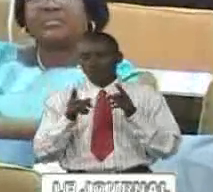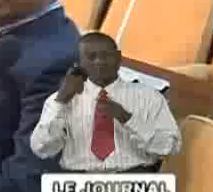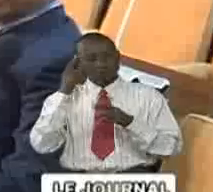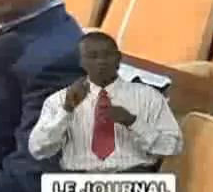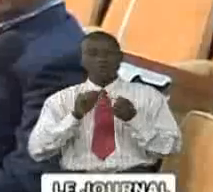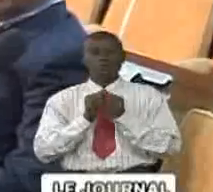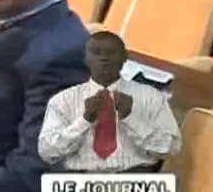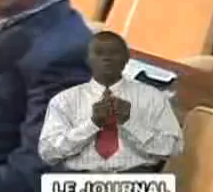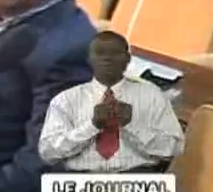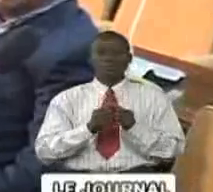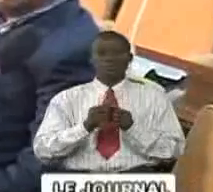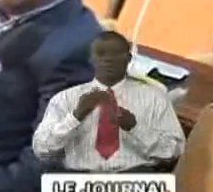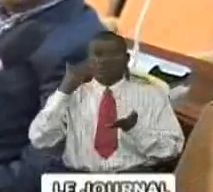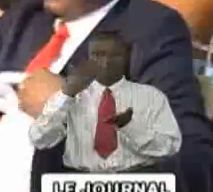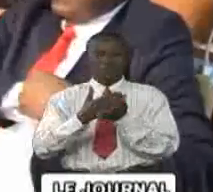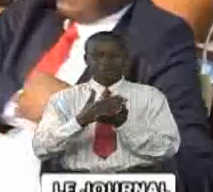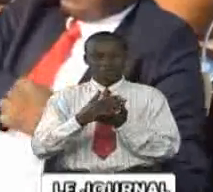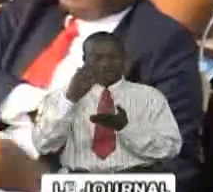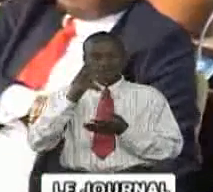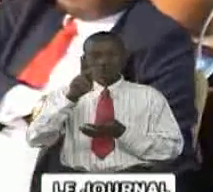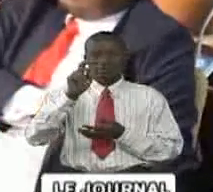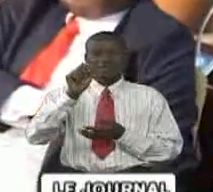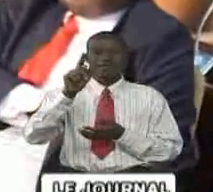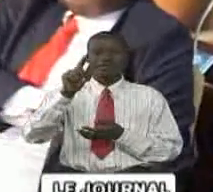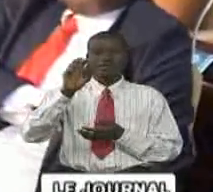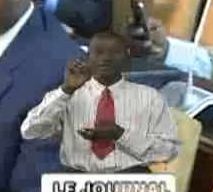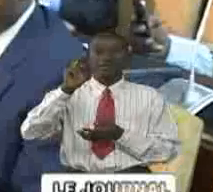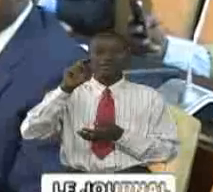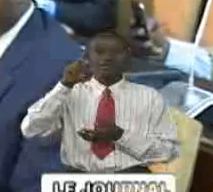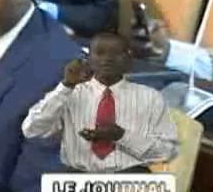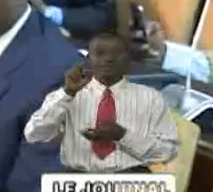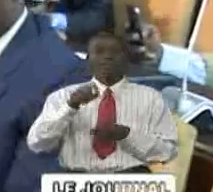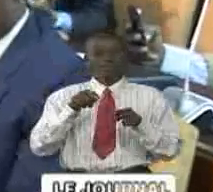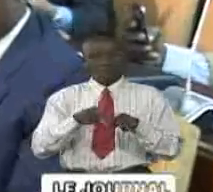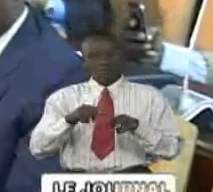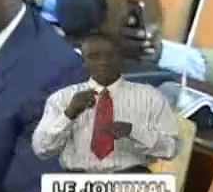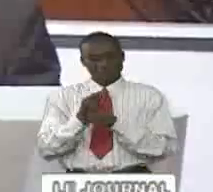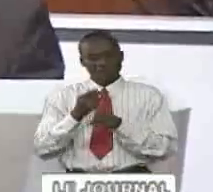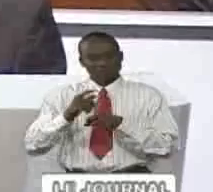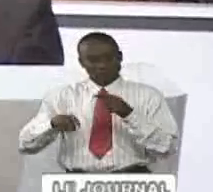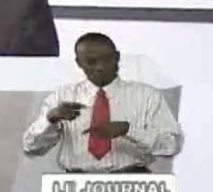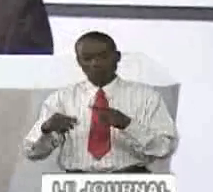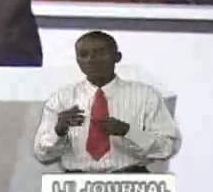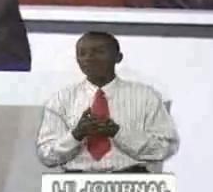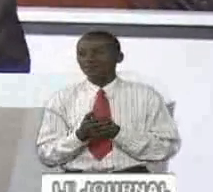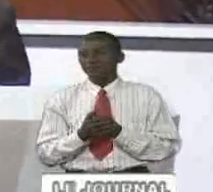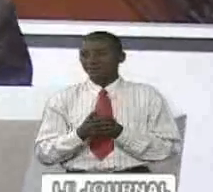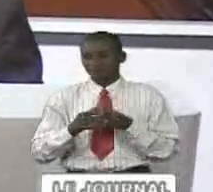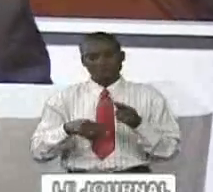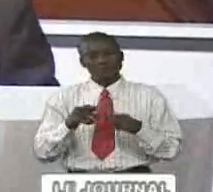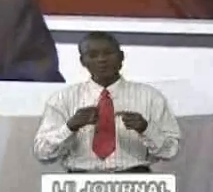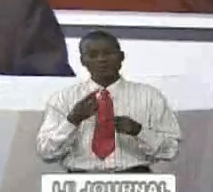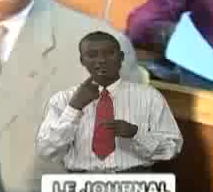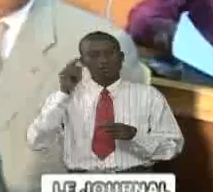barrage à 76 km de la ville de Kananga. Au-delà des travaux qui sont en cours d'exécution, Bruno Kapanji-Kalala a affirmé la détermination